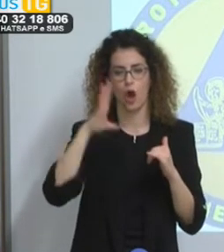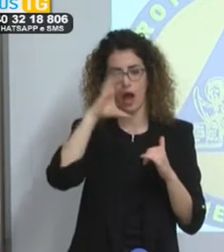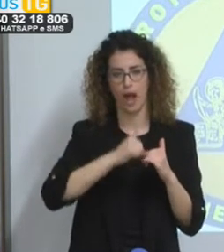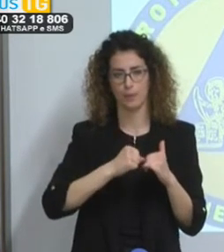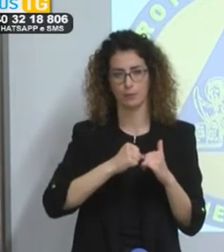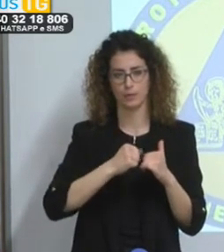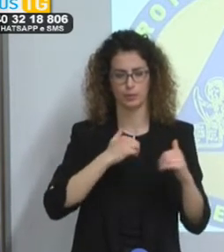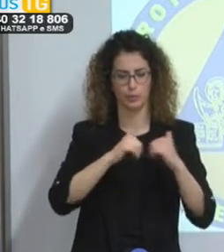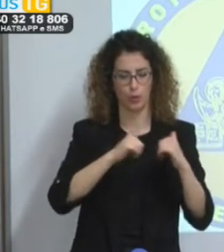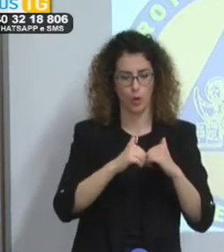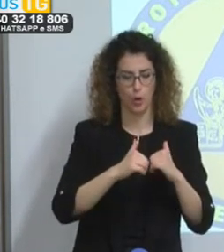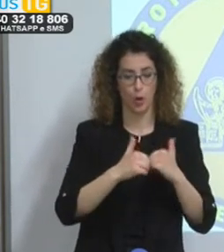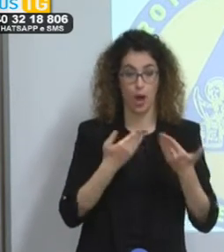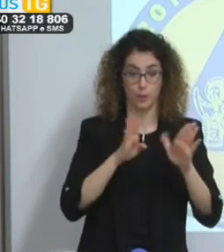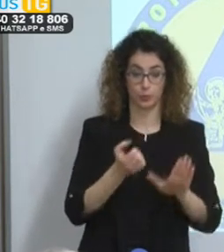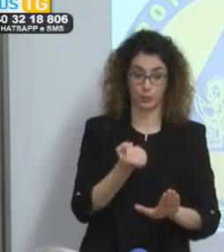e post apertura.